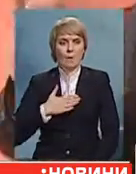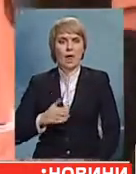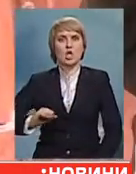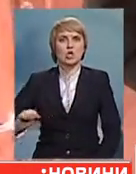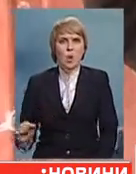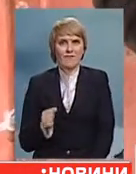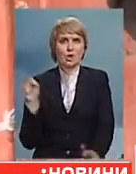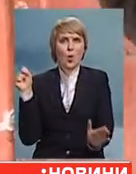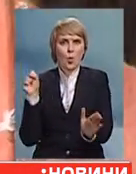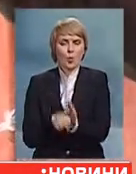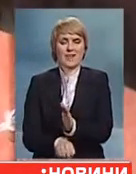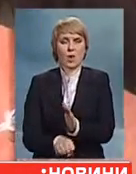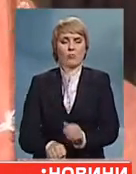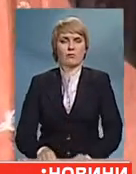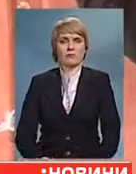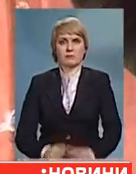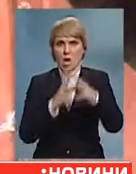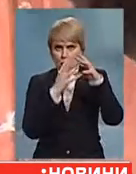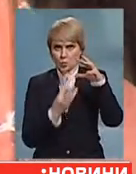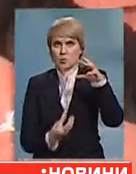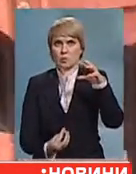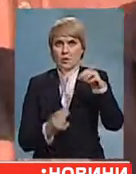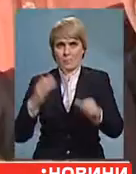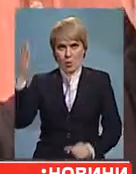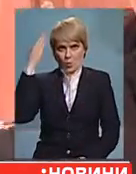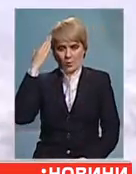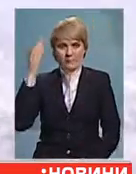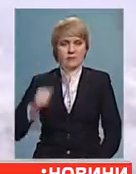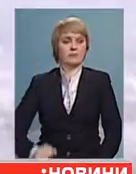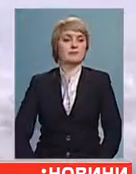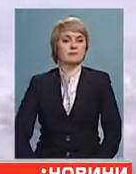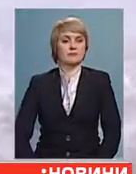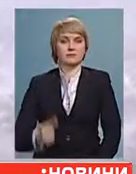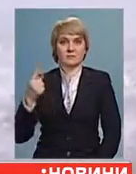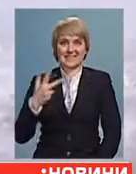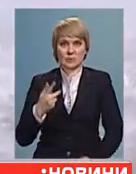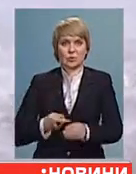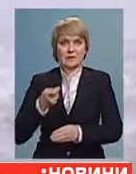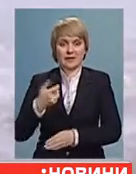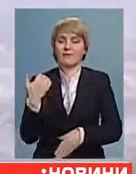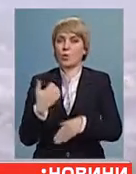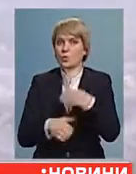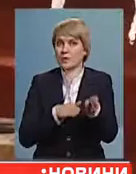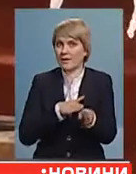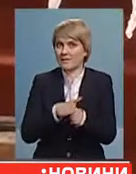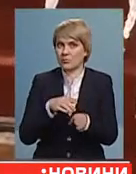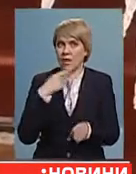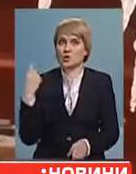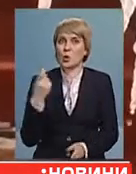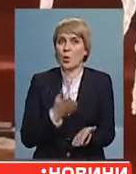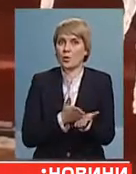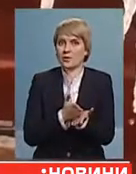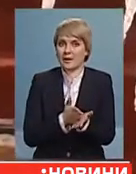мене товариша вбило сосулька по голові. Стук. Третину заявок уже виконали, кажуть комунальники.